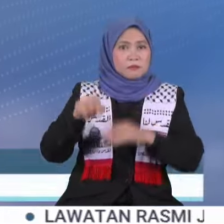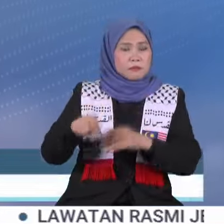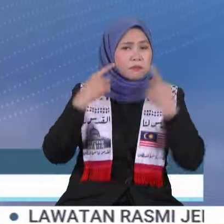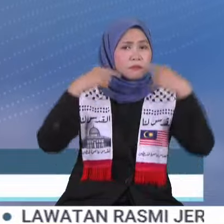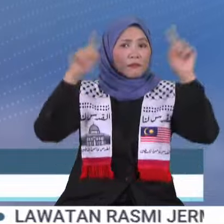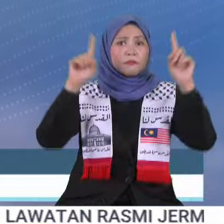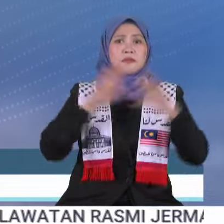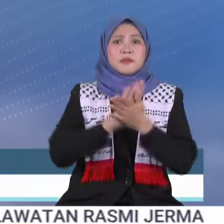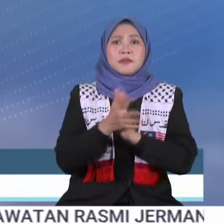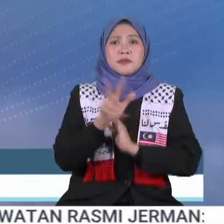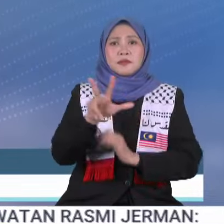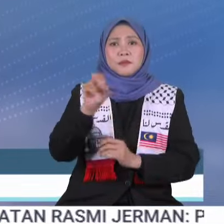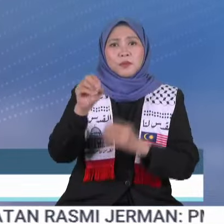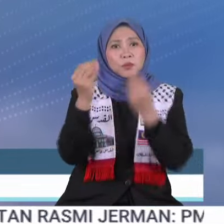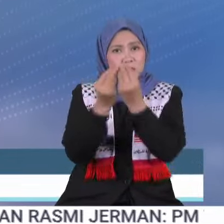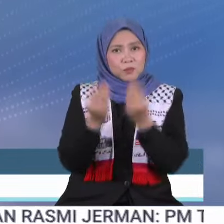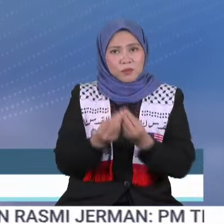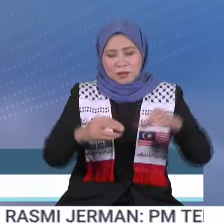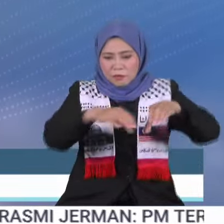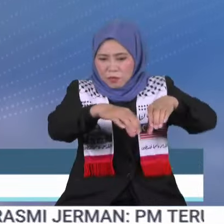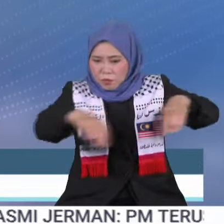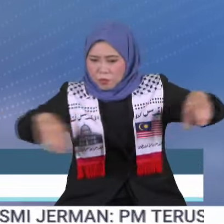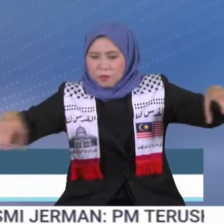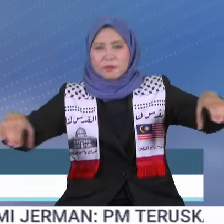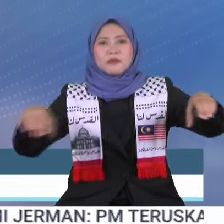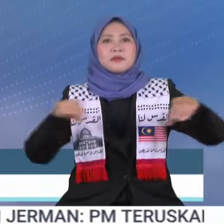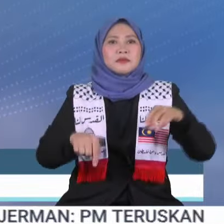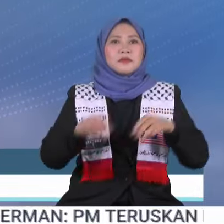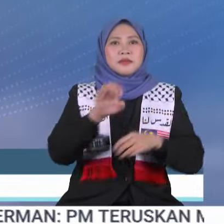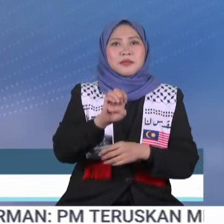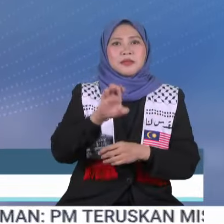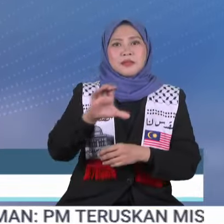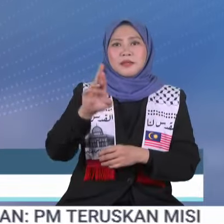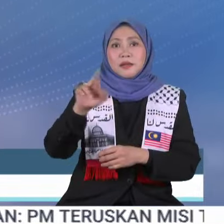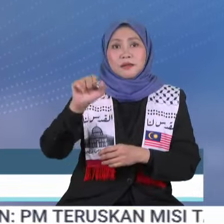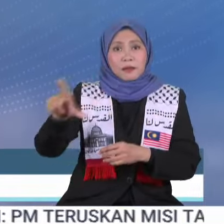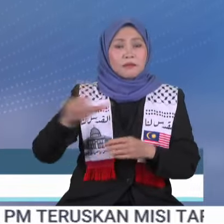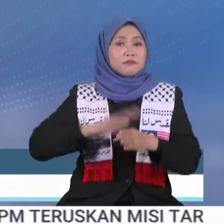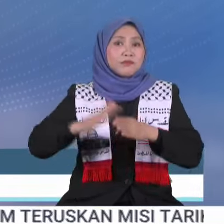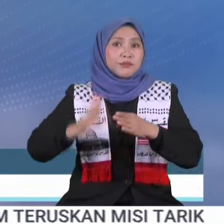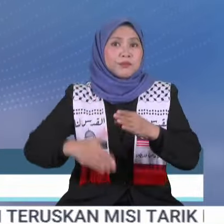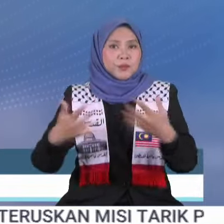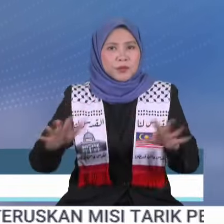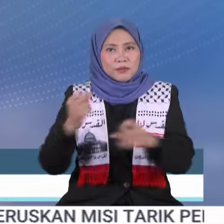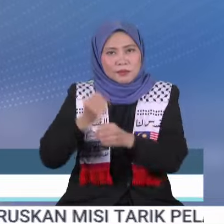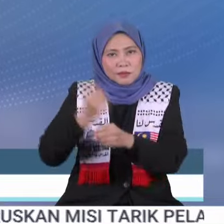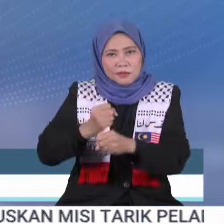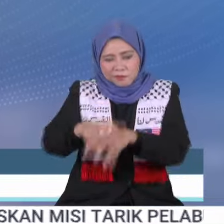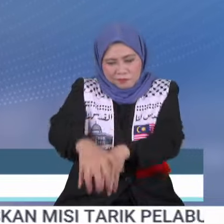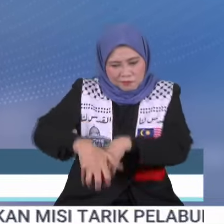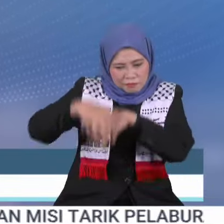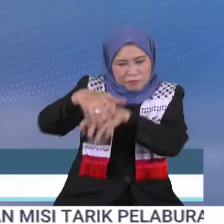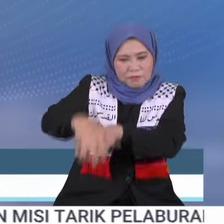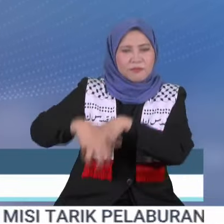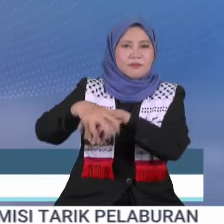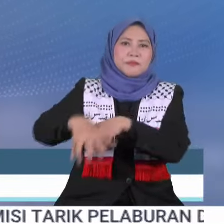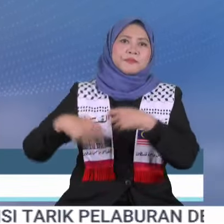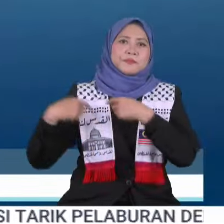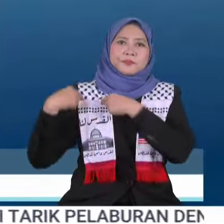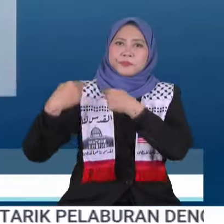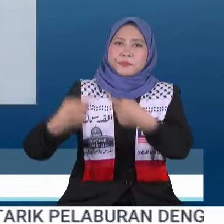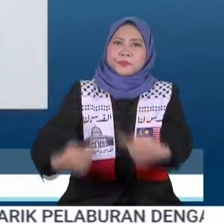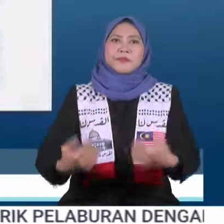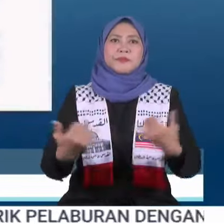itu menjadikan 30 jumlah terowong di sepanjang jajaran ecrl selesai dengan kerja-kerja pengorekan setakat